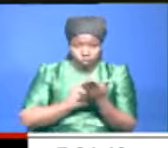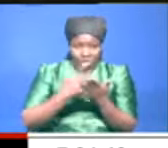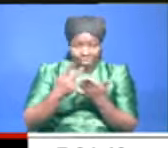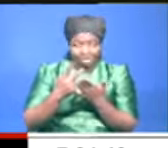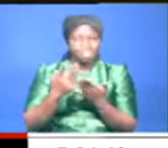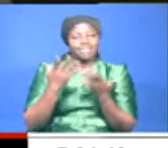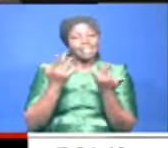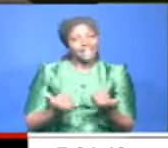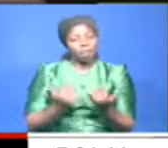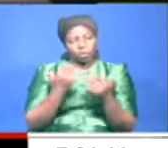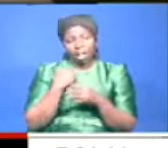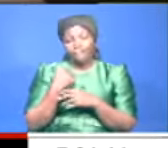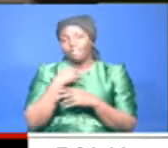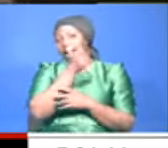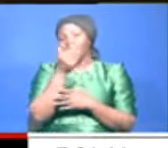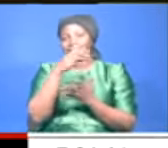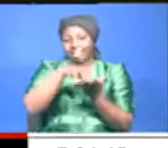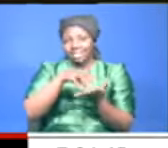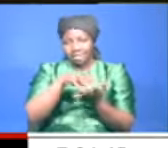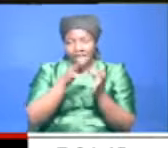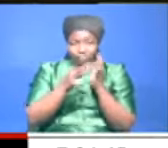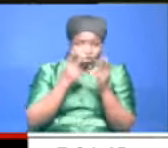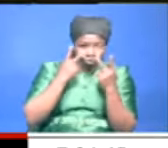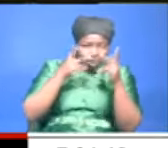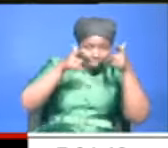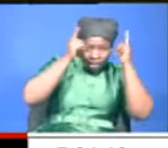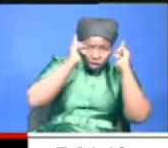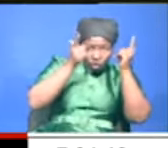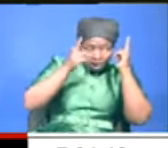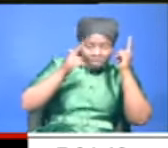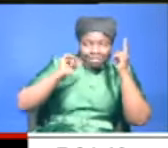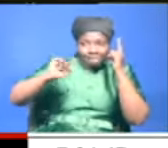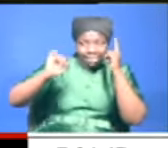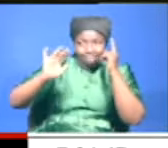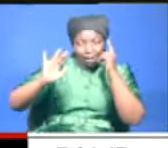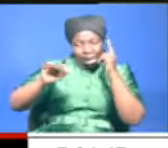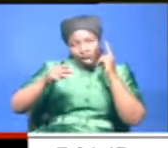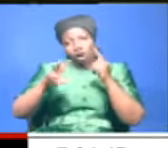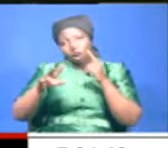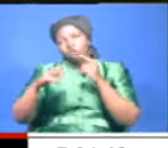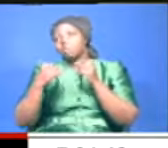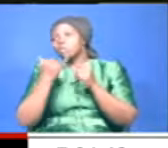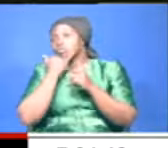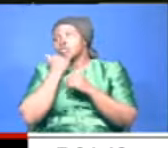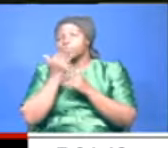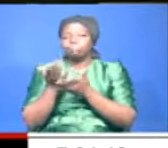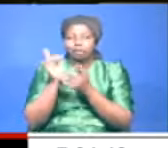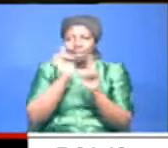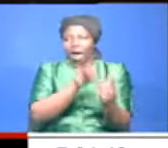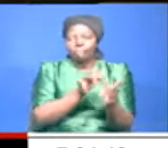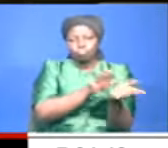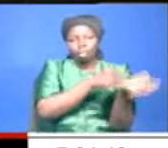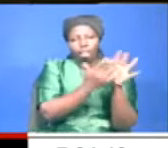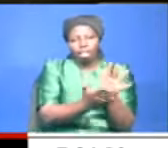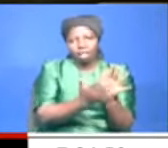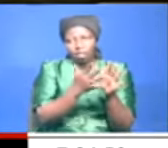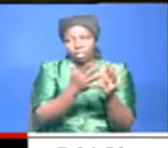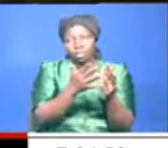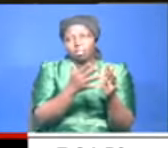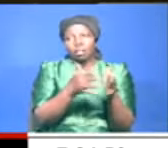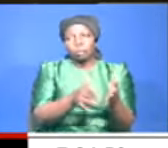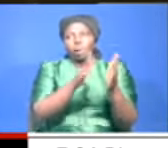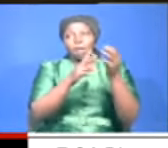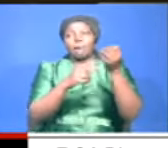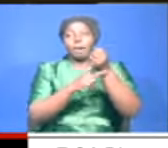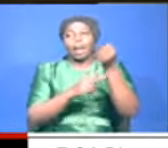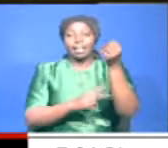leo. Ukiangalia iroli iko mahali mbaya. Imekuja kuanguka kwa Webridge. Tafadhali serikali uweze kutusaidia. Kamanda wa polisi